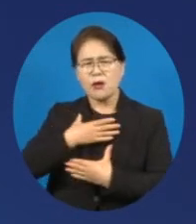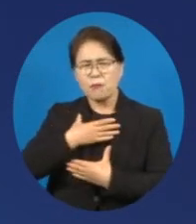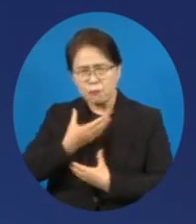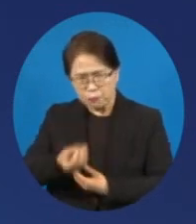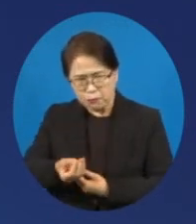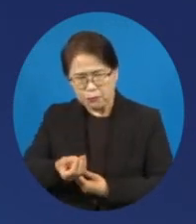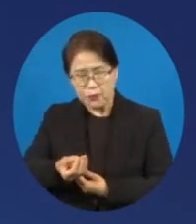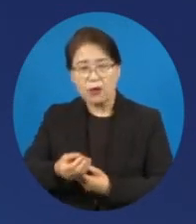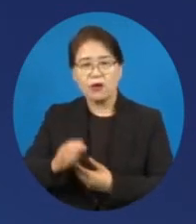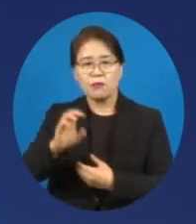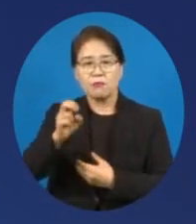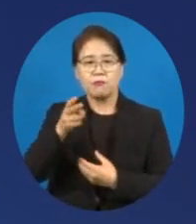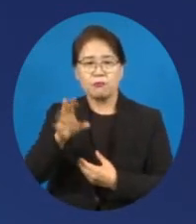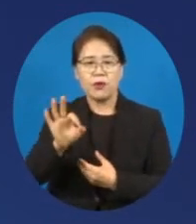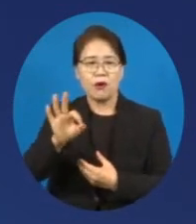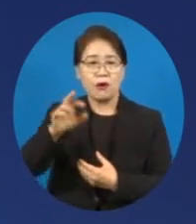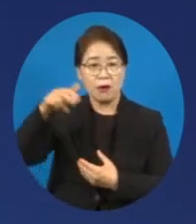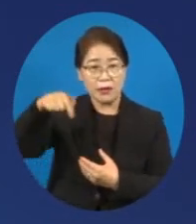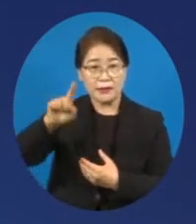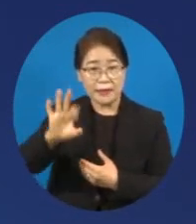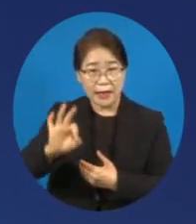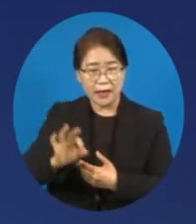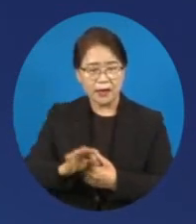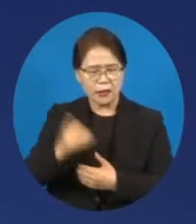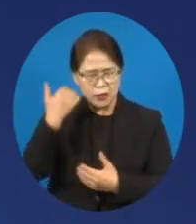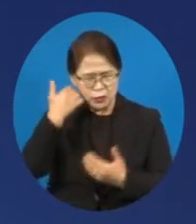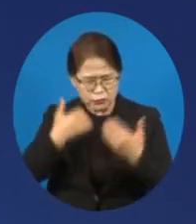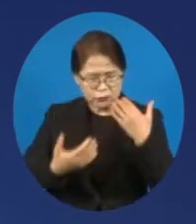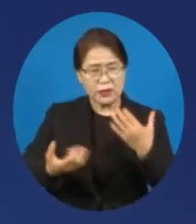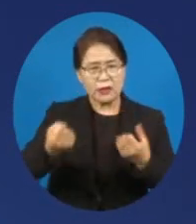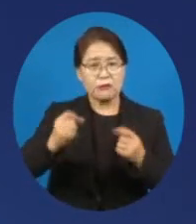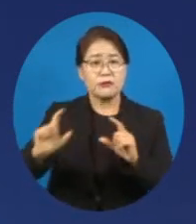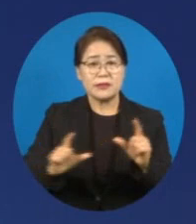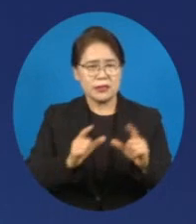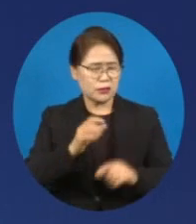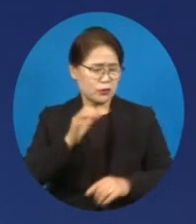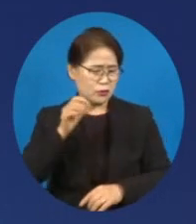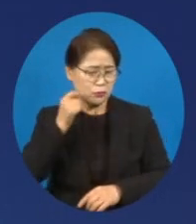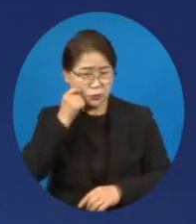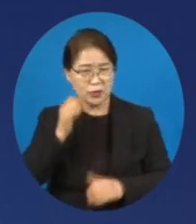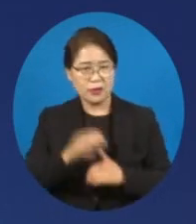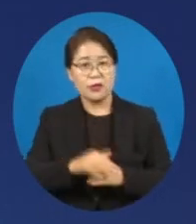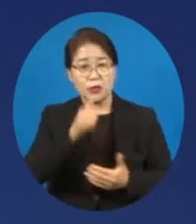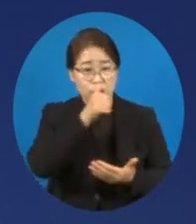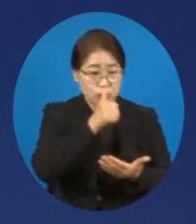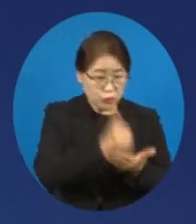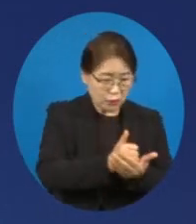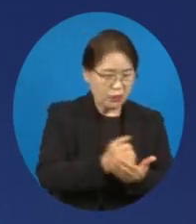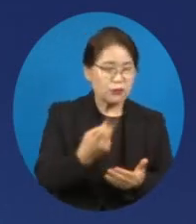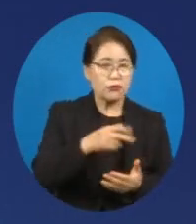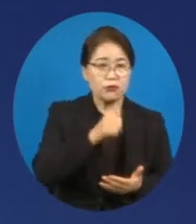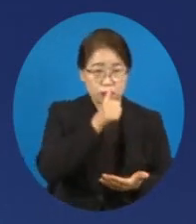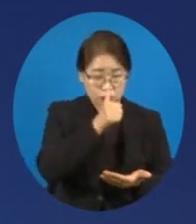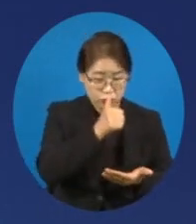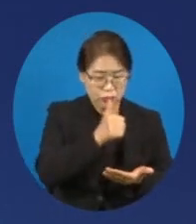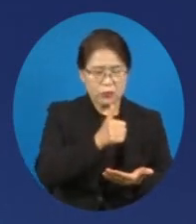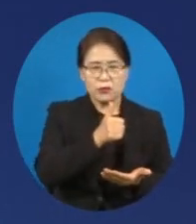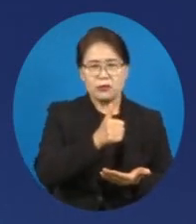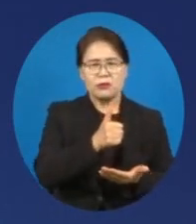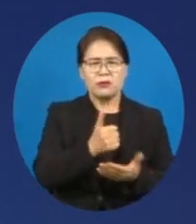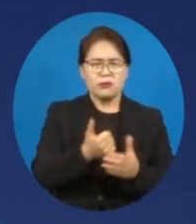평강은 아무나 누릴 수 있는 평안이 아닙니다 여러분 죄와 죽음의 법에서